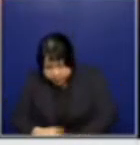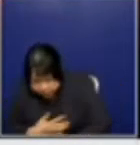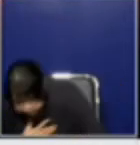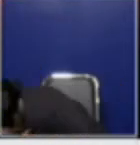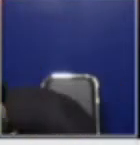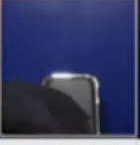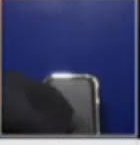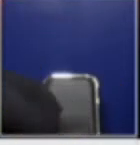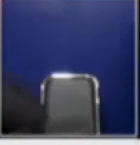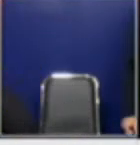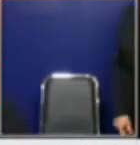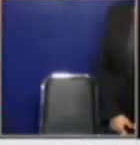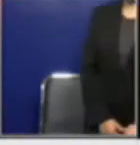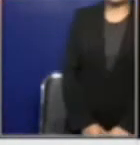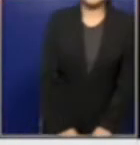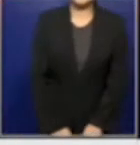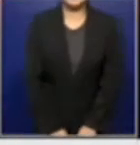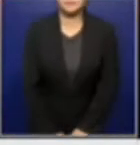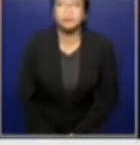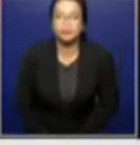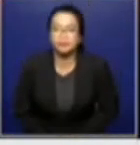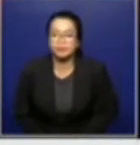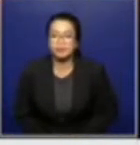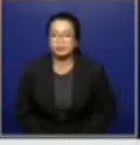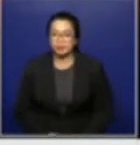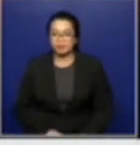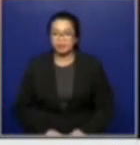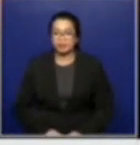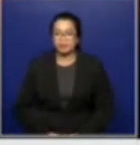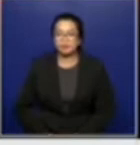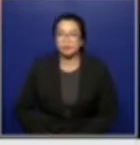โดยใช้วิธีจำเพาะเจาะจง